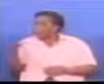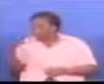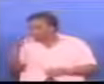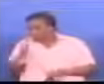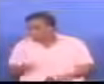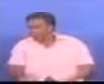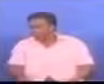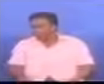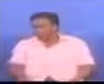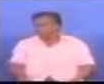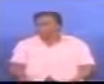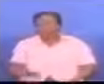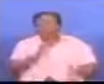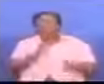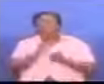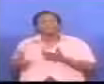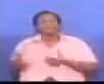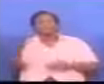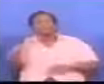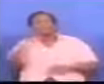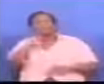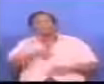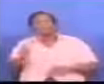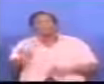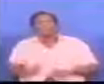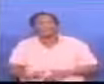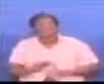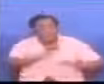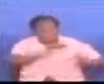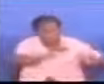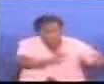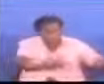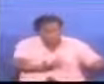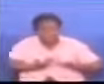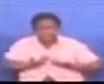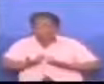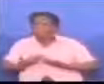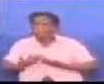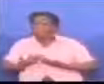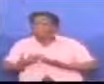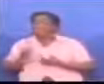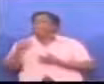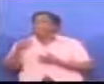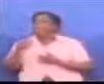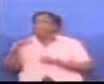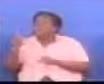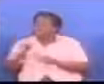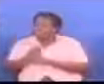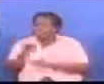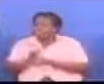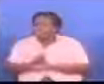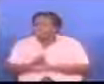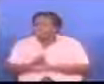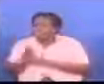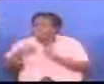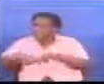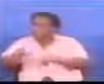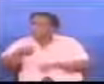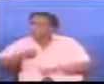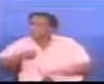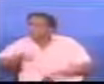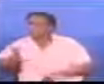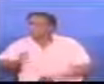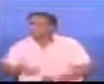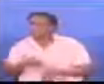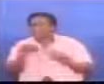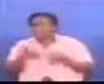imeamua kuanza kuchukua mkondo wa shughuli zake za ujenzi kutekelezwa na serikali yenyewe. Kwa hiyo hawa